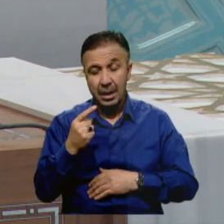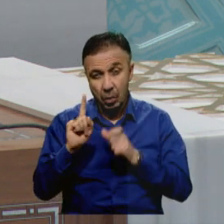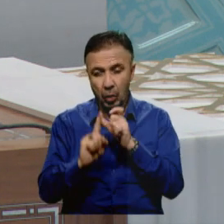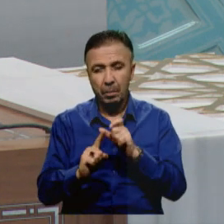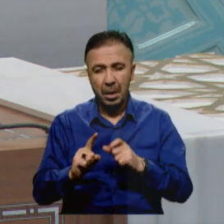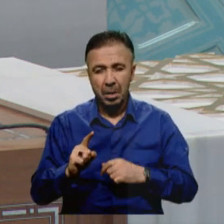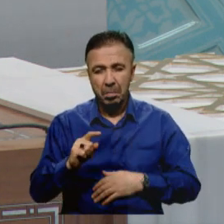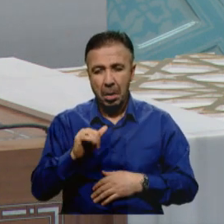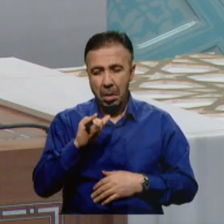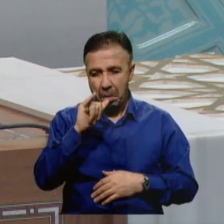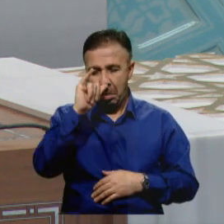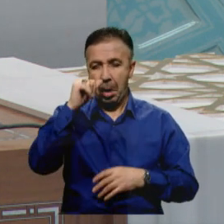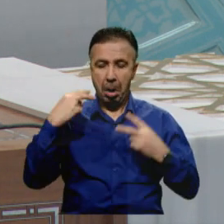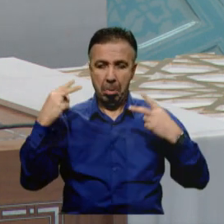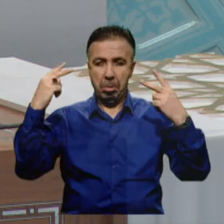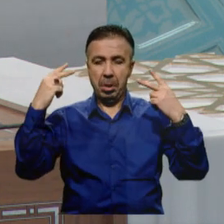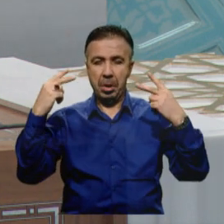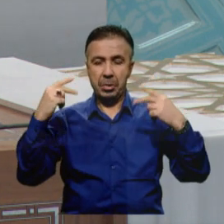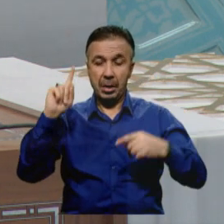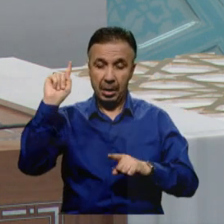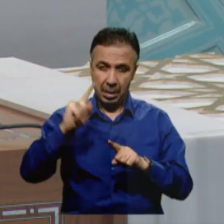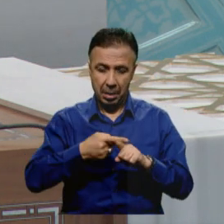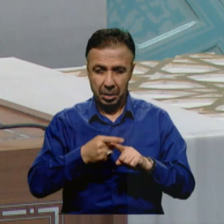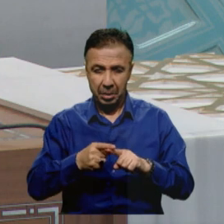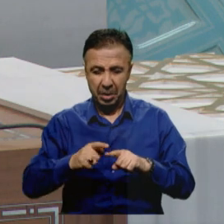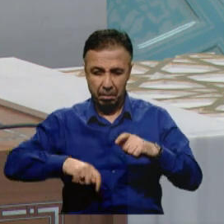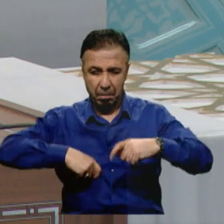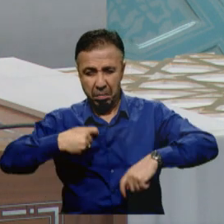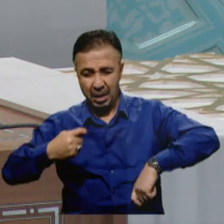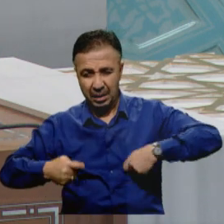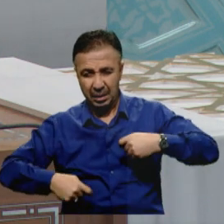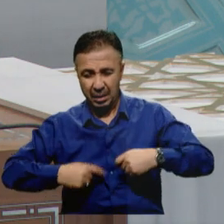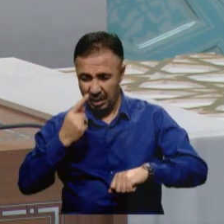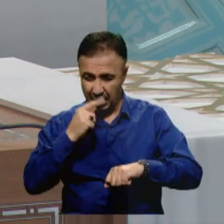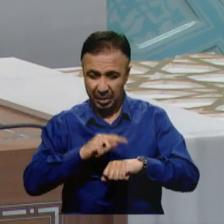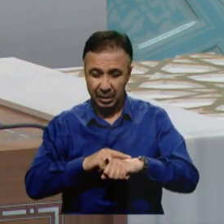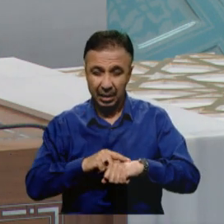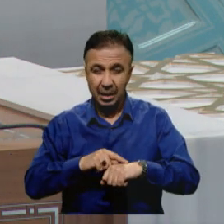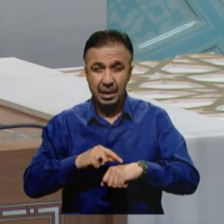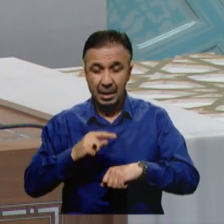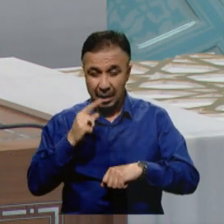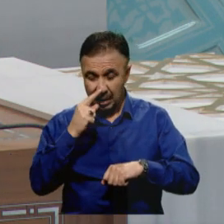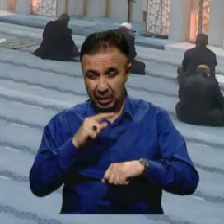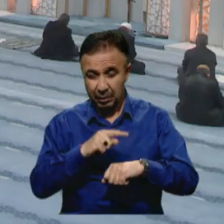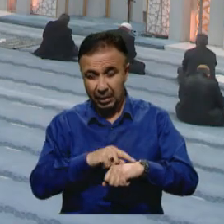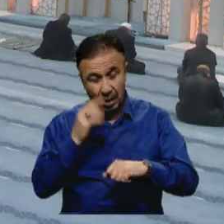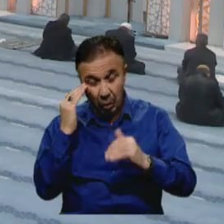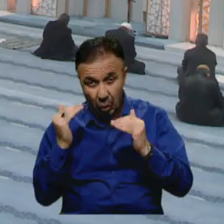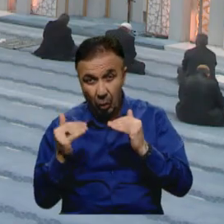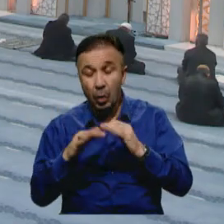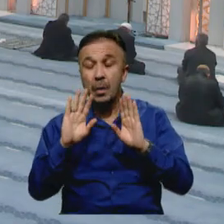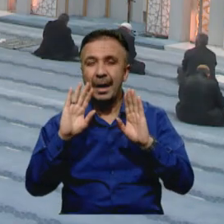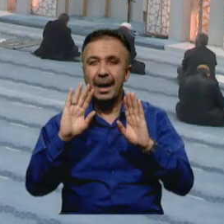gösteriş, şirk, hurafe, batıl anlayışlar inancımıza musallat olmuş tahşiş dediğimiz